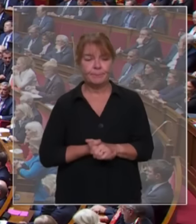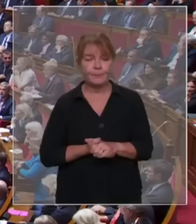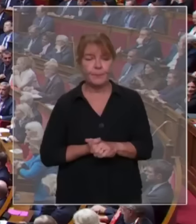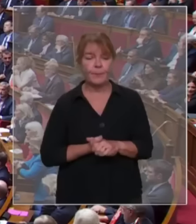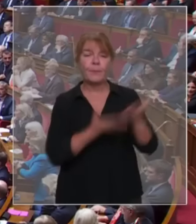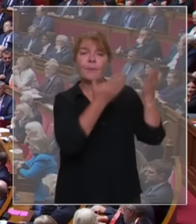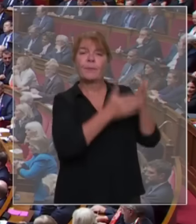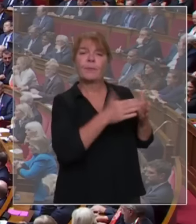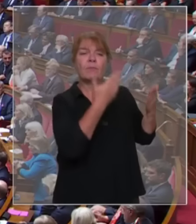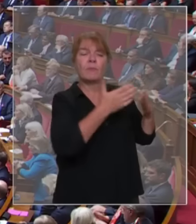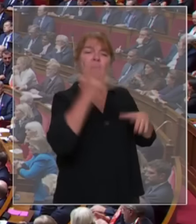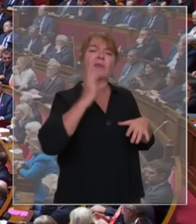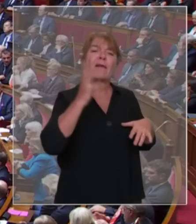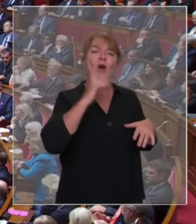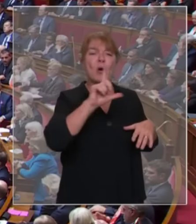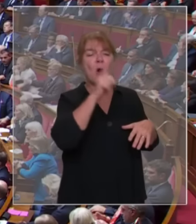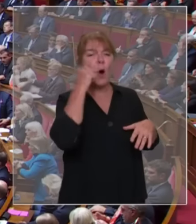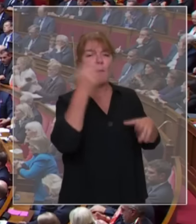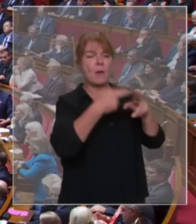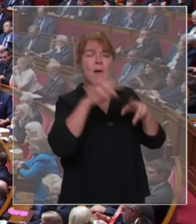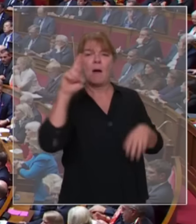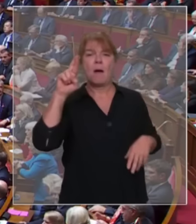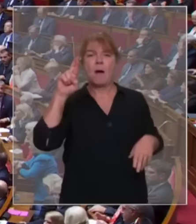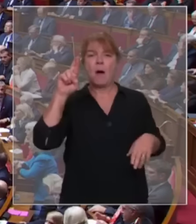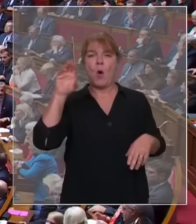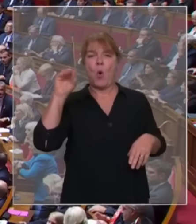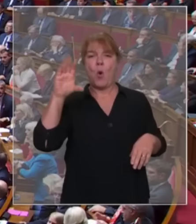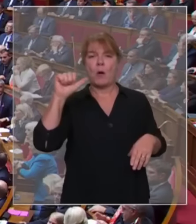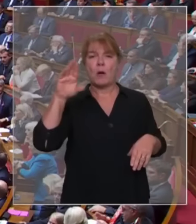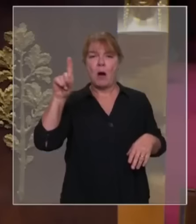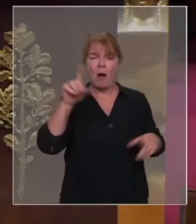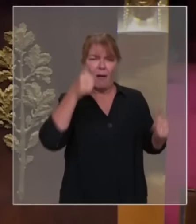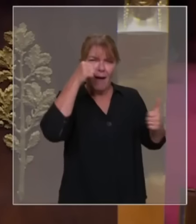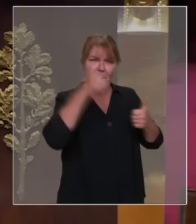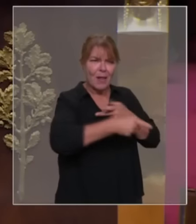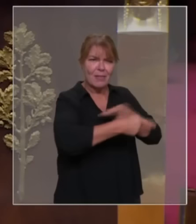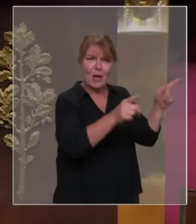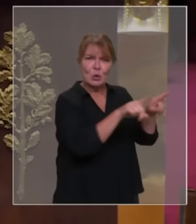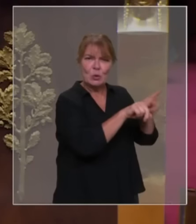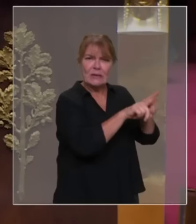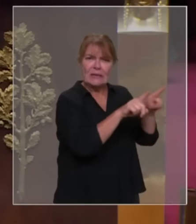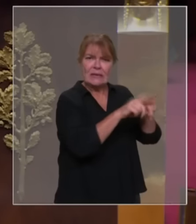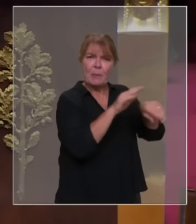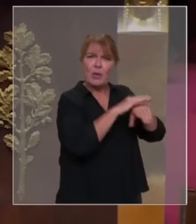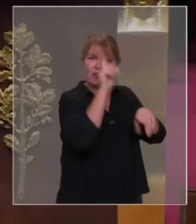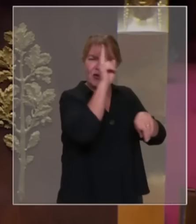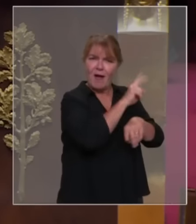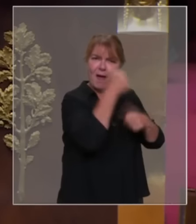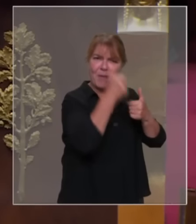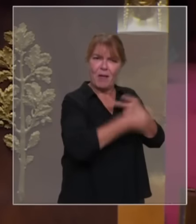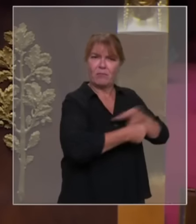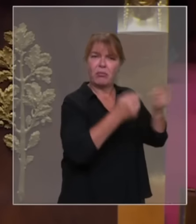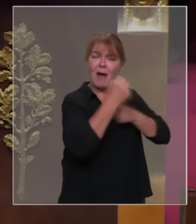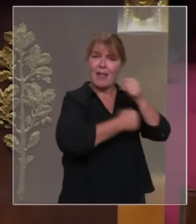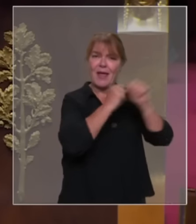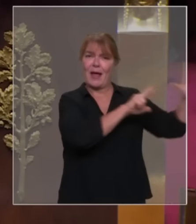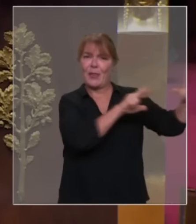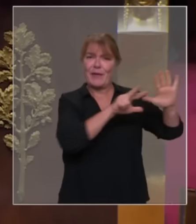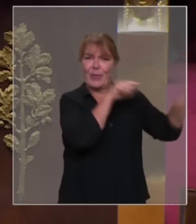Michel Rocard ne disait d'ailleurs pas autre chose dans sa propre déclaration de politique générale en 88,